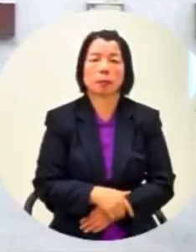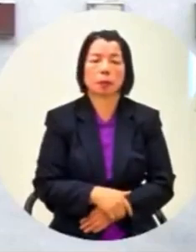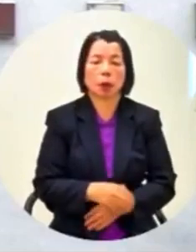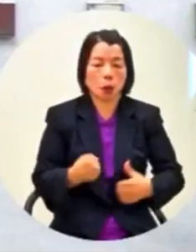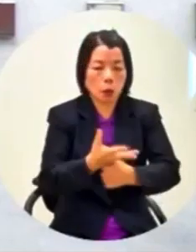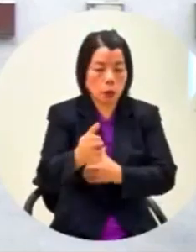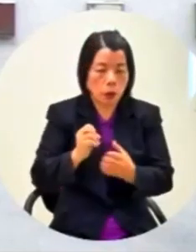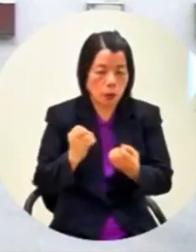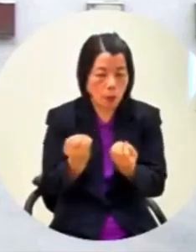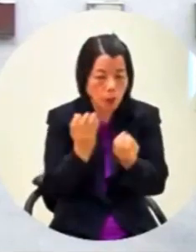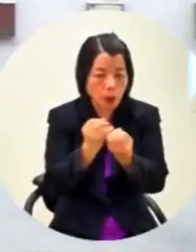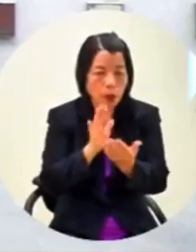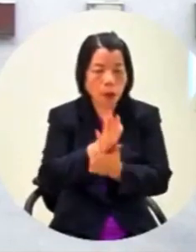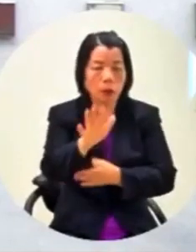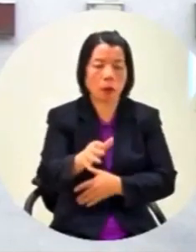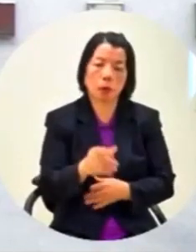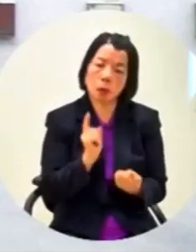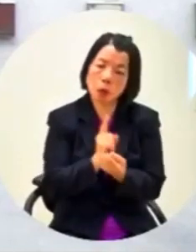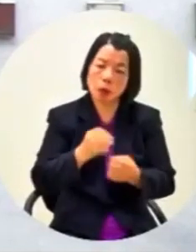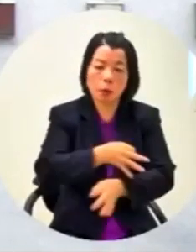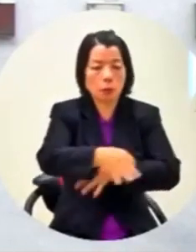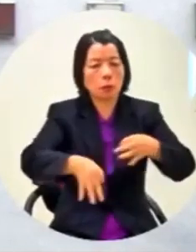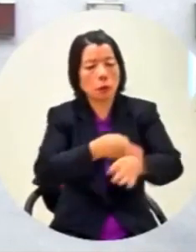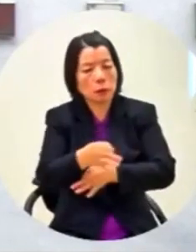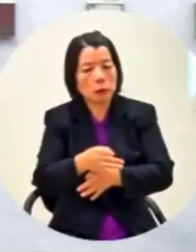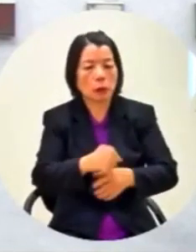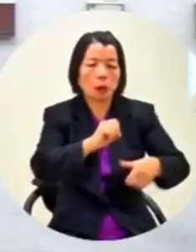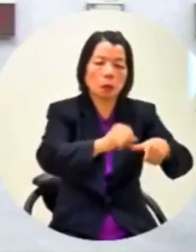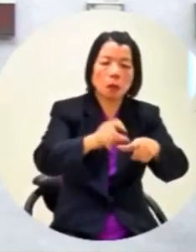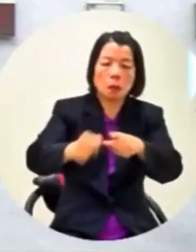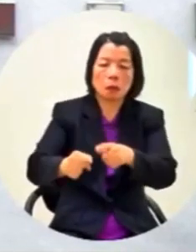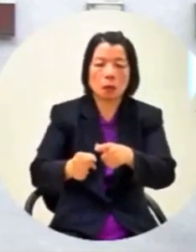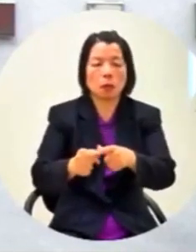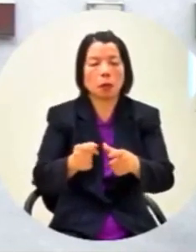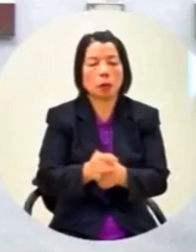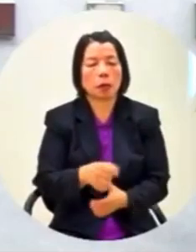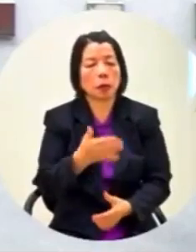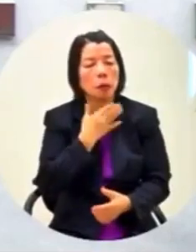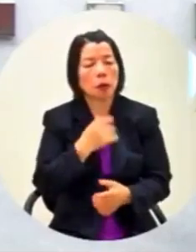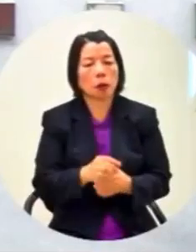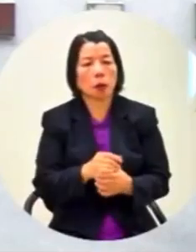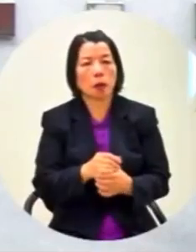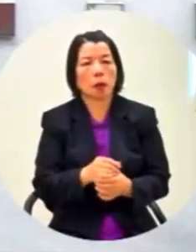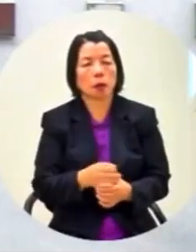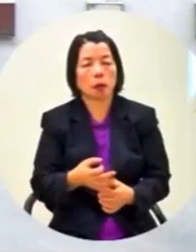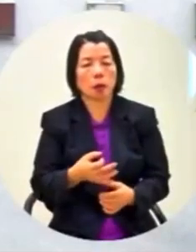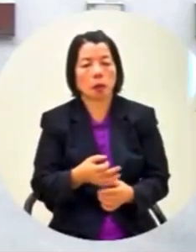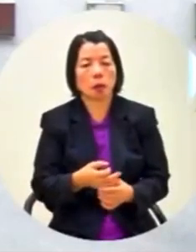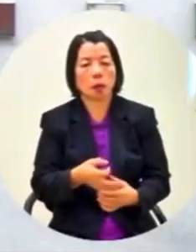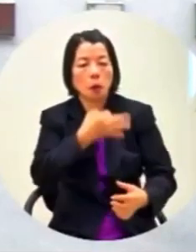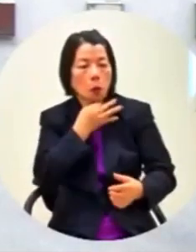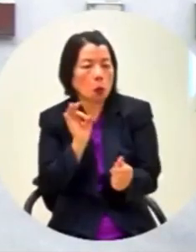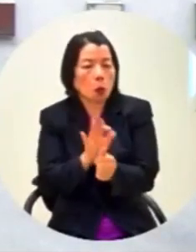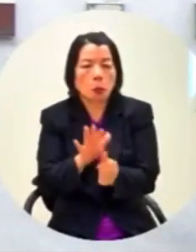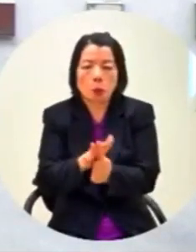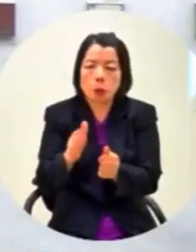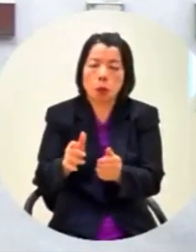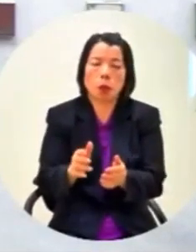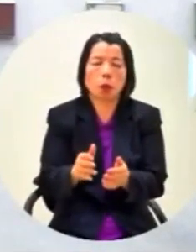后经济的困顿、各行各业的纾困以及复苏经济的一些相关措